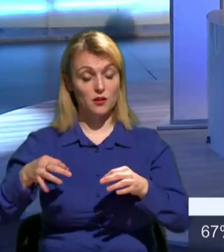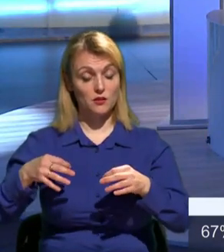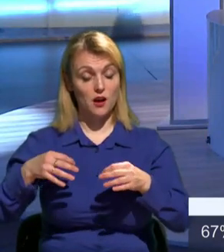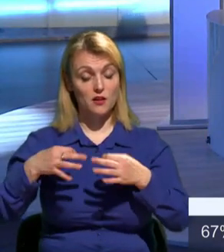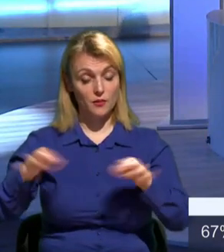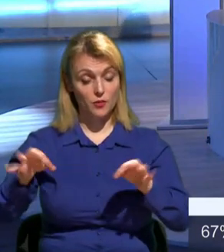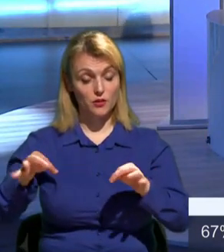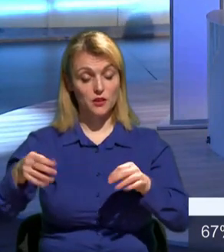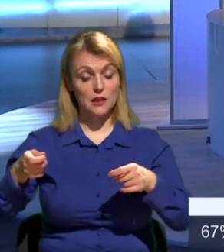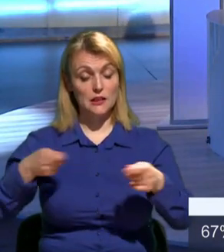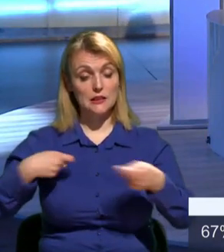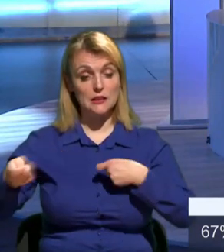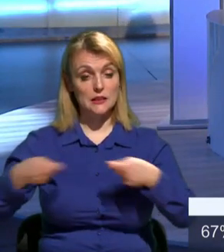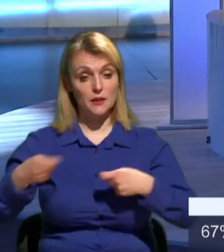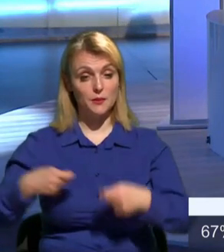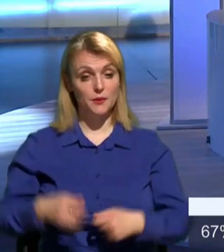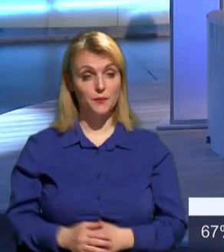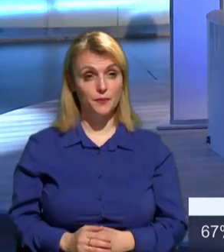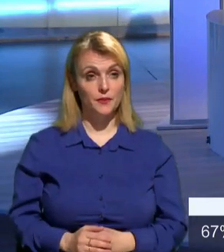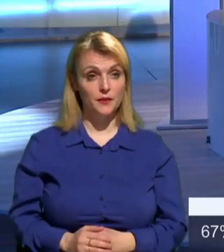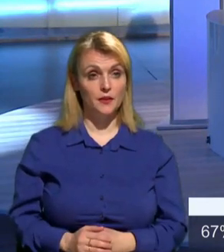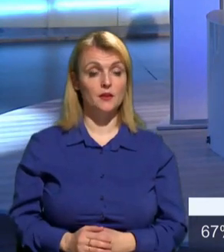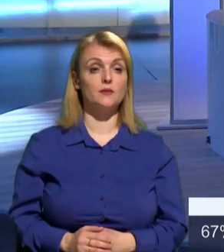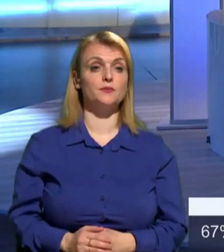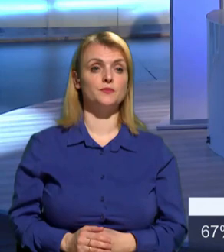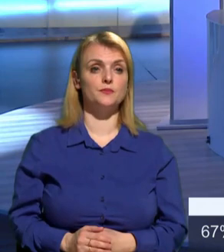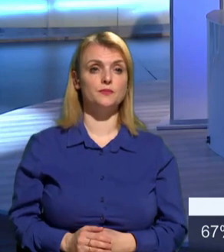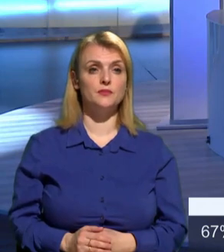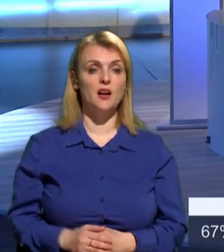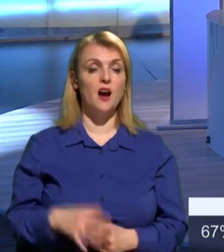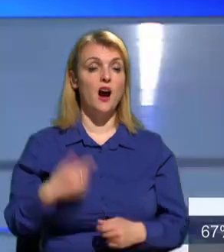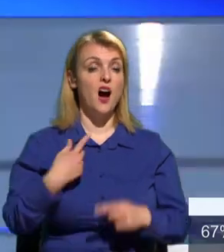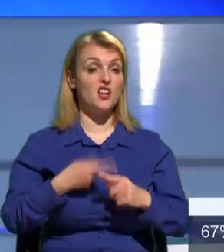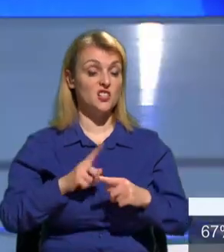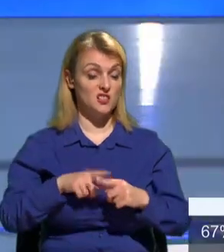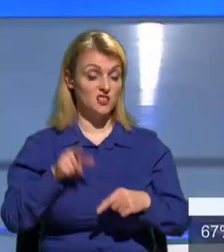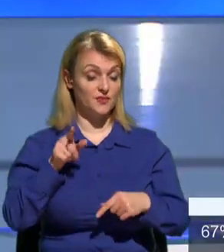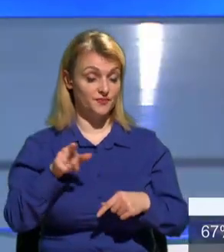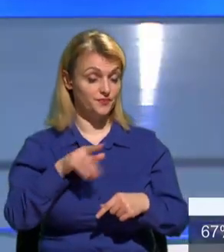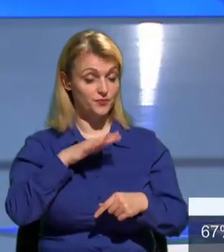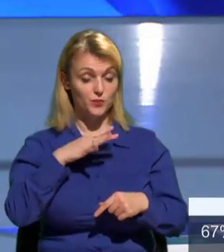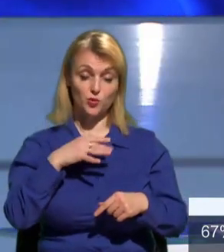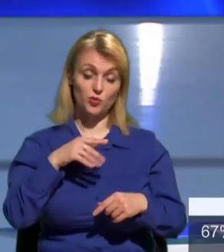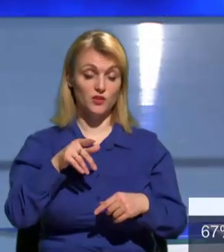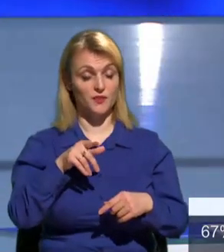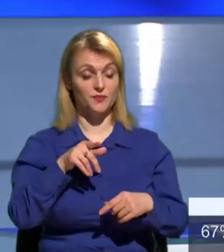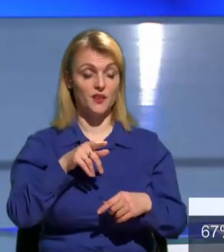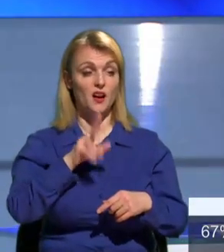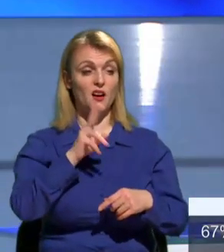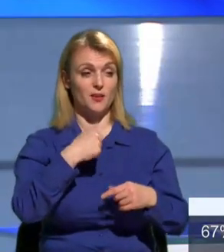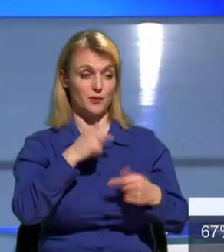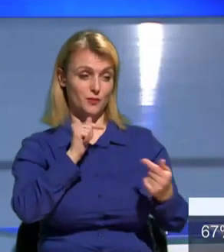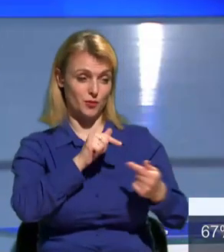Este unul din lucrurile care sunt vehiculate de către oponenții mei politici. Uite,